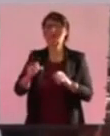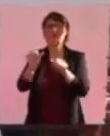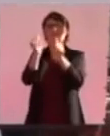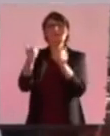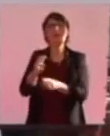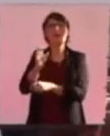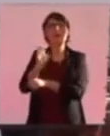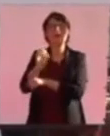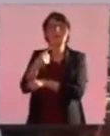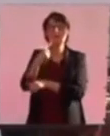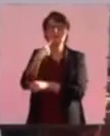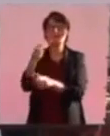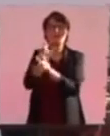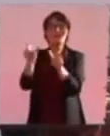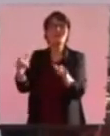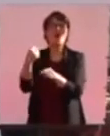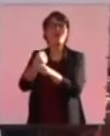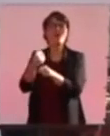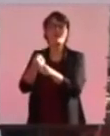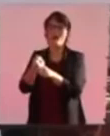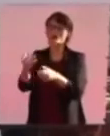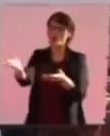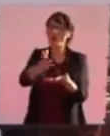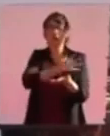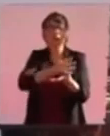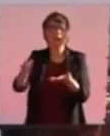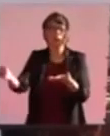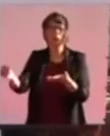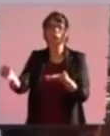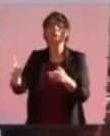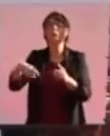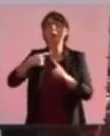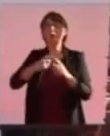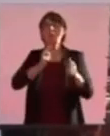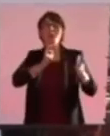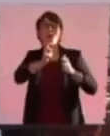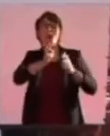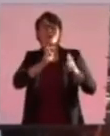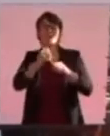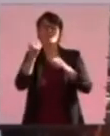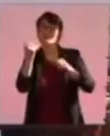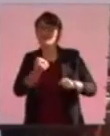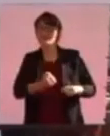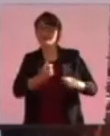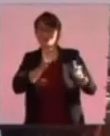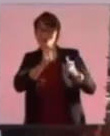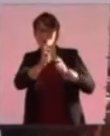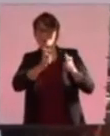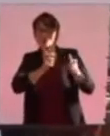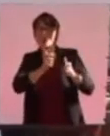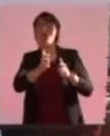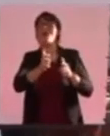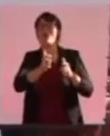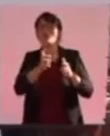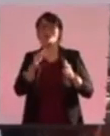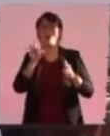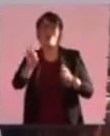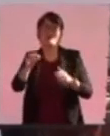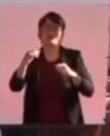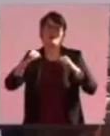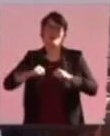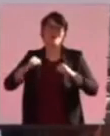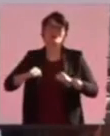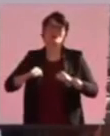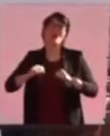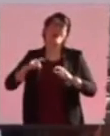operatori e la comunicazione istituzionale e comunicazione per la salute ovviamente rivolgendosi ai cittadini